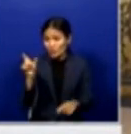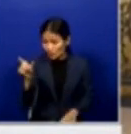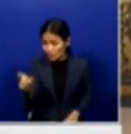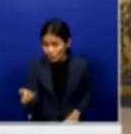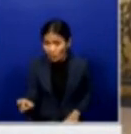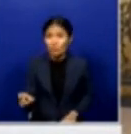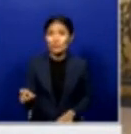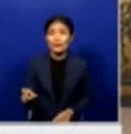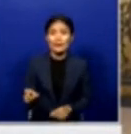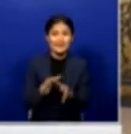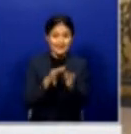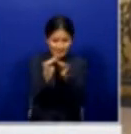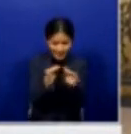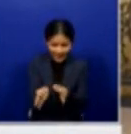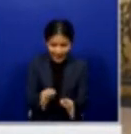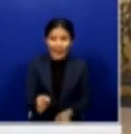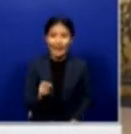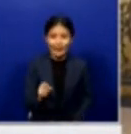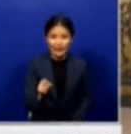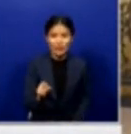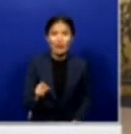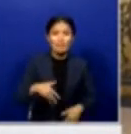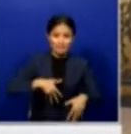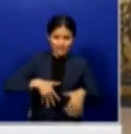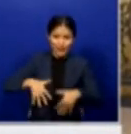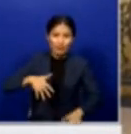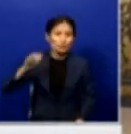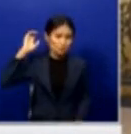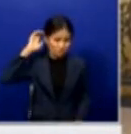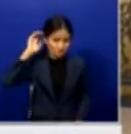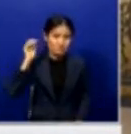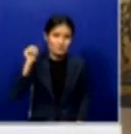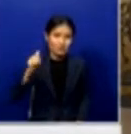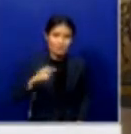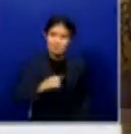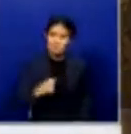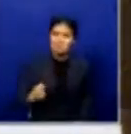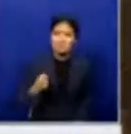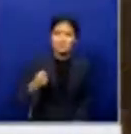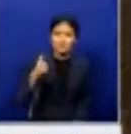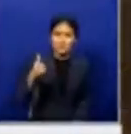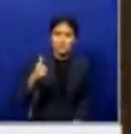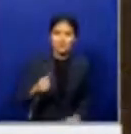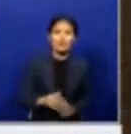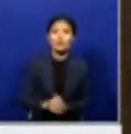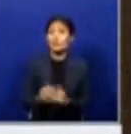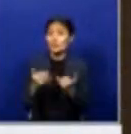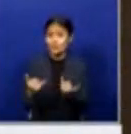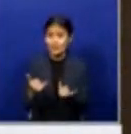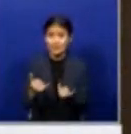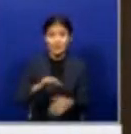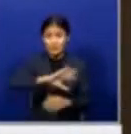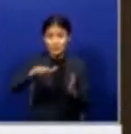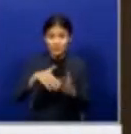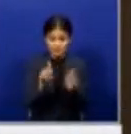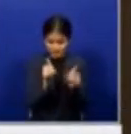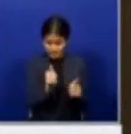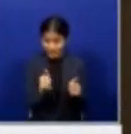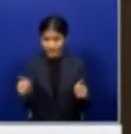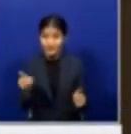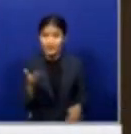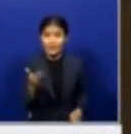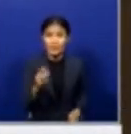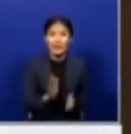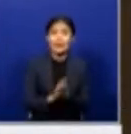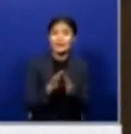แค่3ตัวแล้วผมเชื่อมันครับว่าที่ทุกท่านที่นั่งอยู่บนเวทีชี้แจงเนี่ยถูกต้องหมดแต่ปัญหาคือภาคป